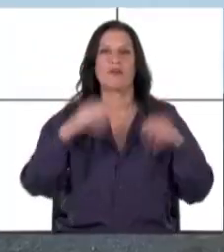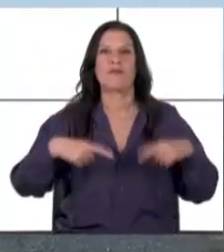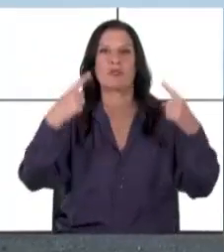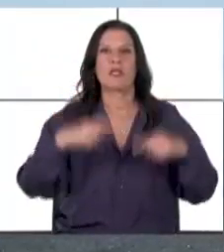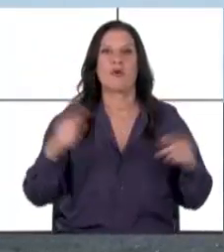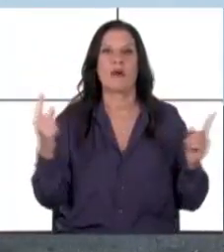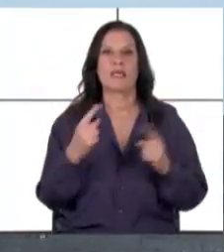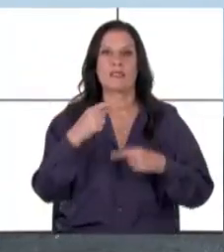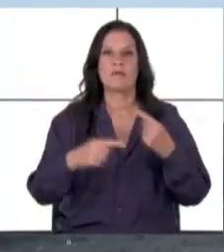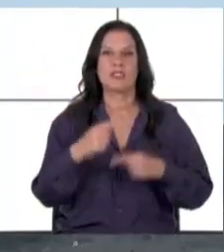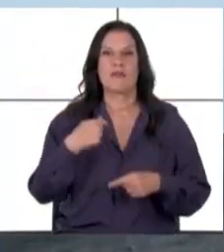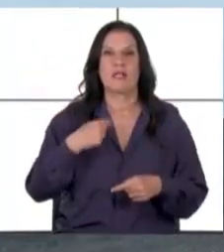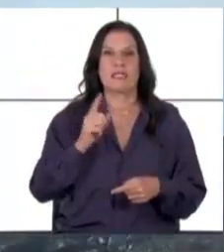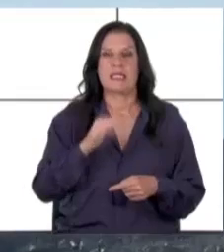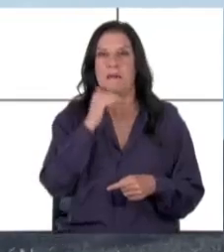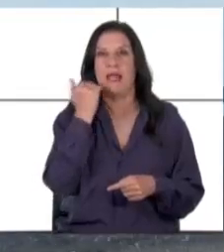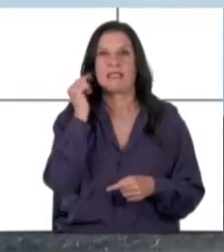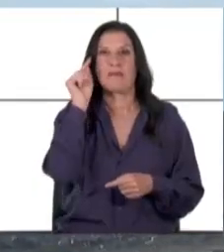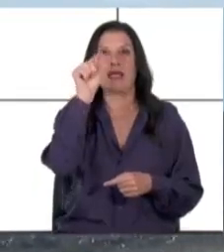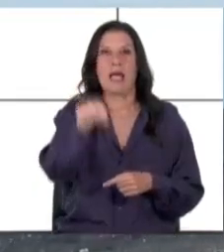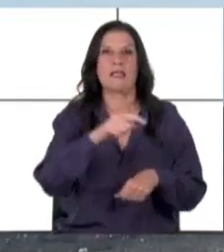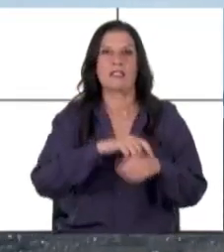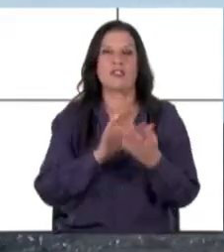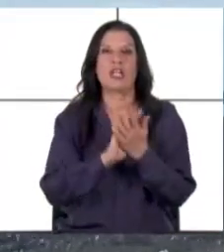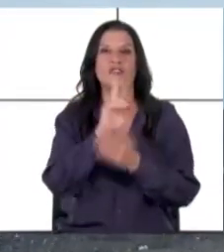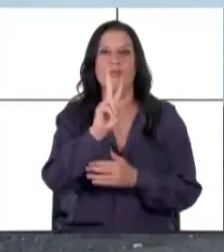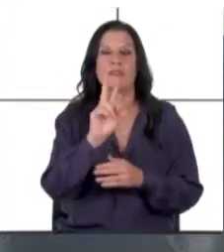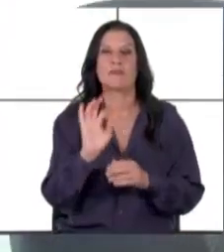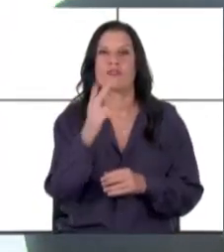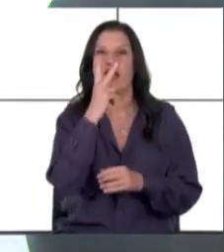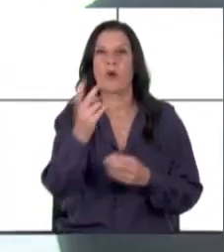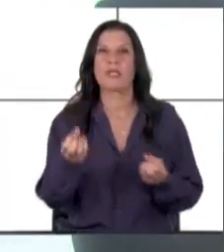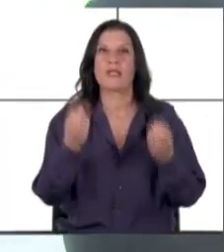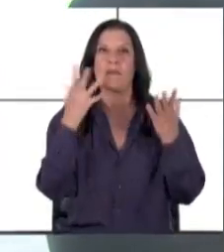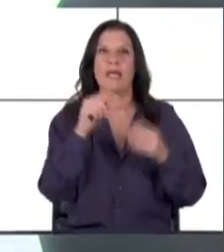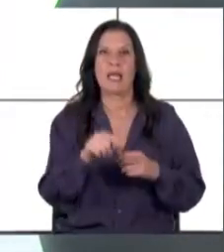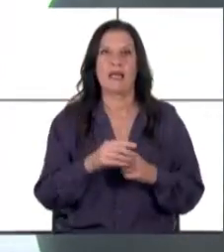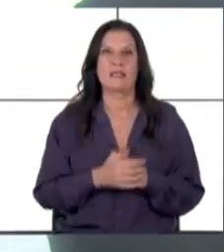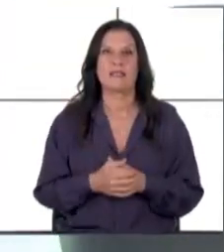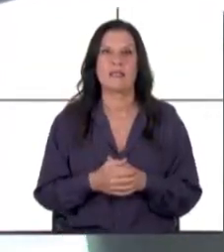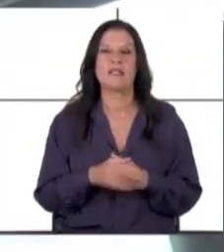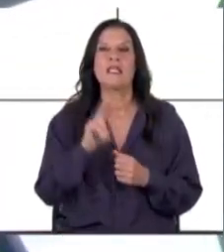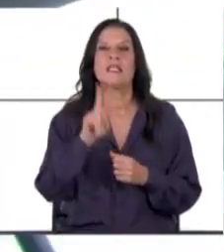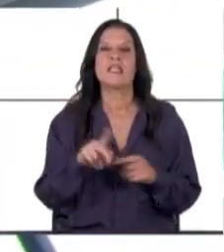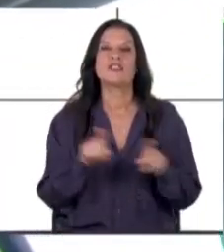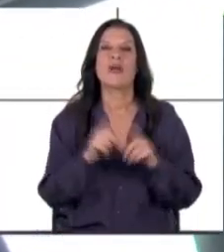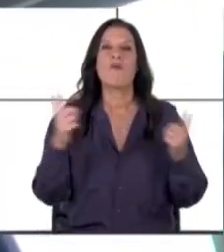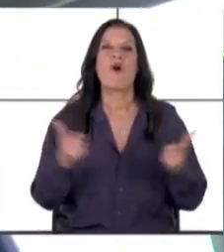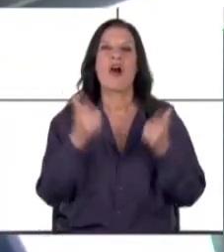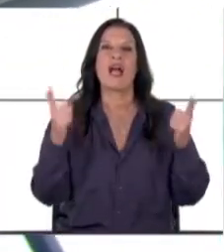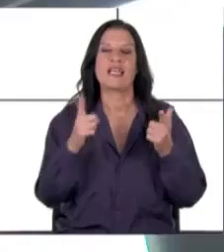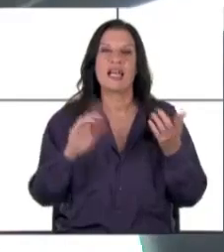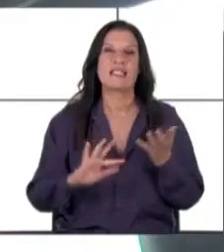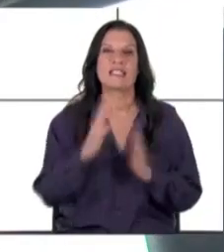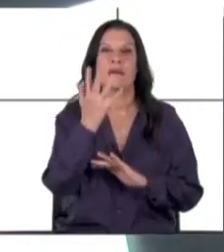צריכים להספיק להגיע עד השעה 12 כדי לחזות בפלא. בעצם נוצר פסטיבל הסנה הבוער, אפשר לקרוא לזה, וזה הכל